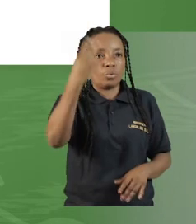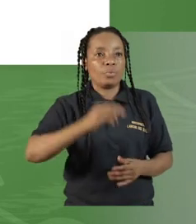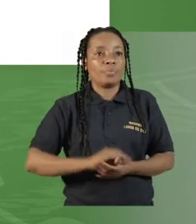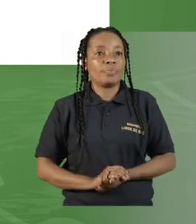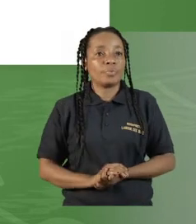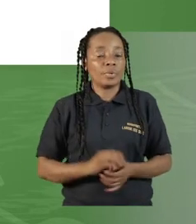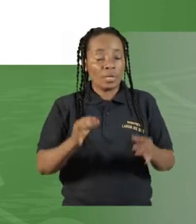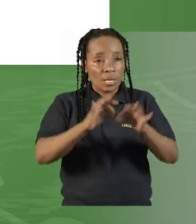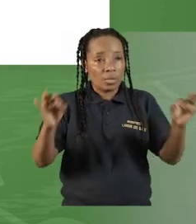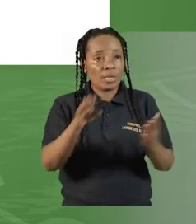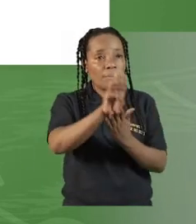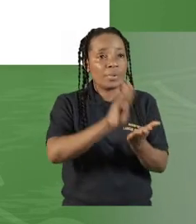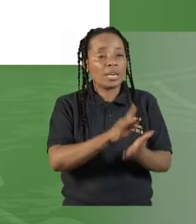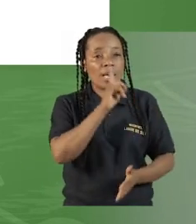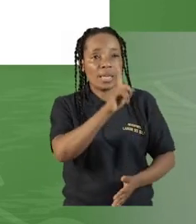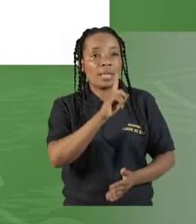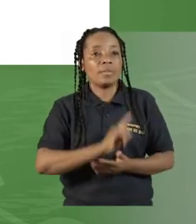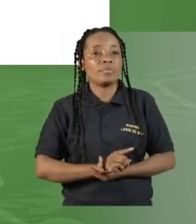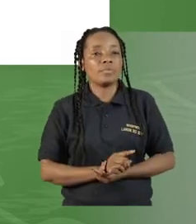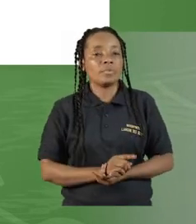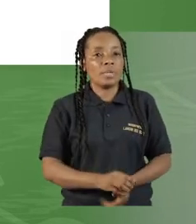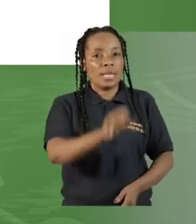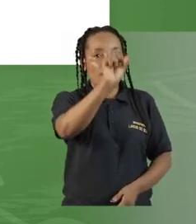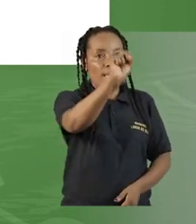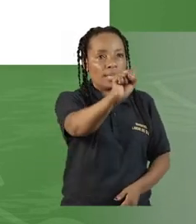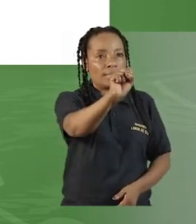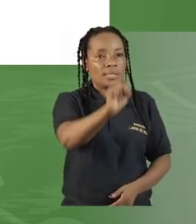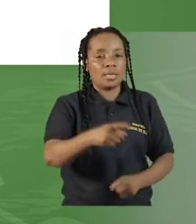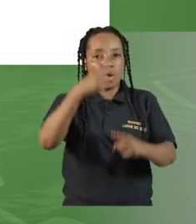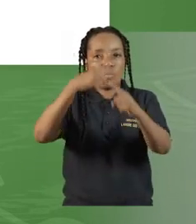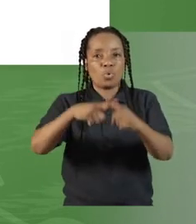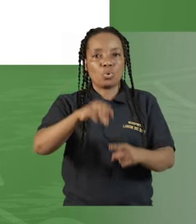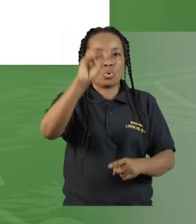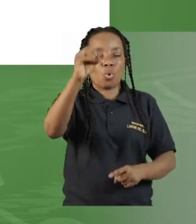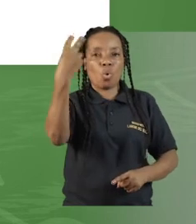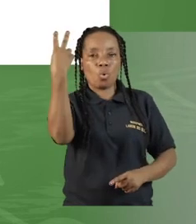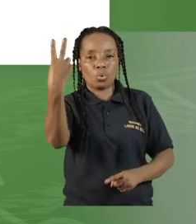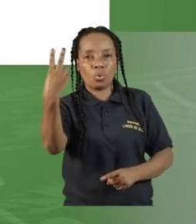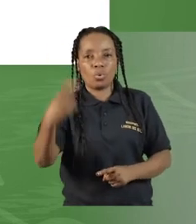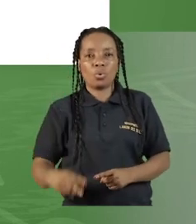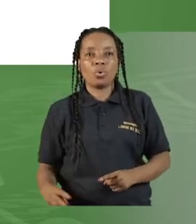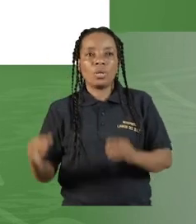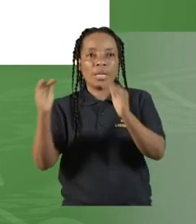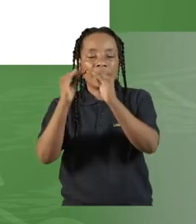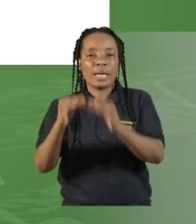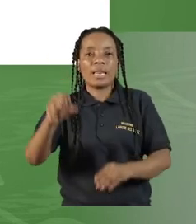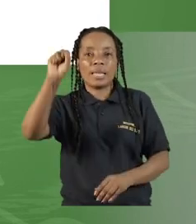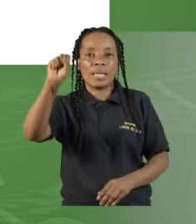plus O2 donne SO2. En remarque,